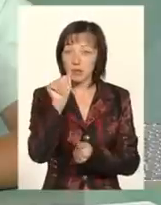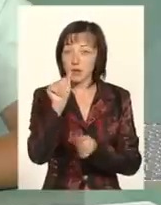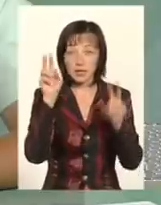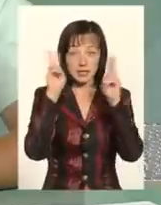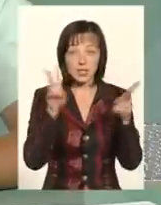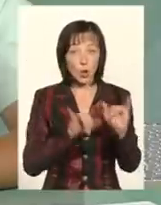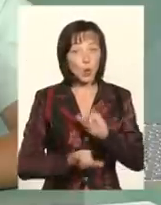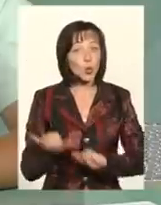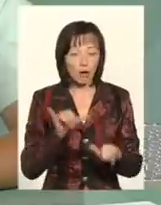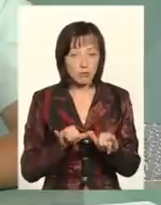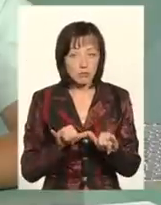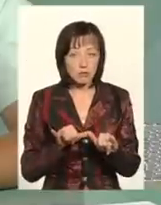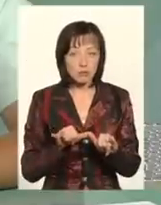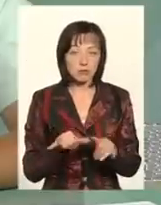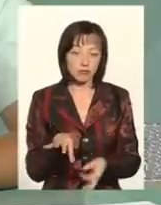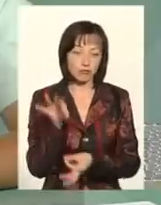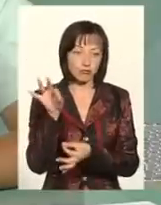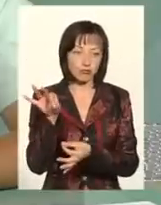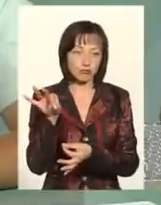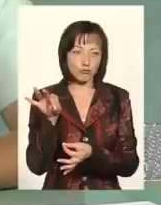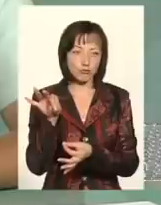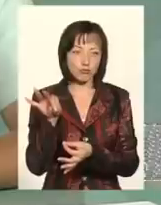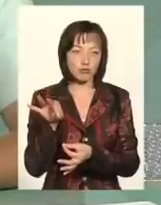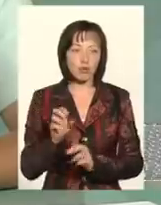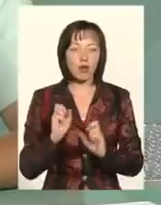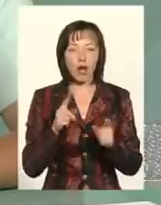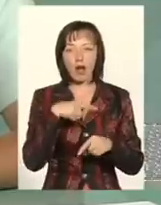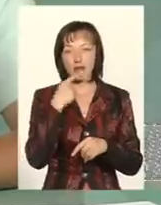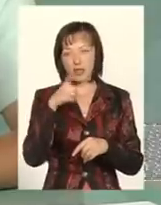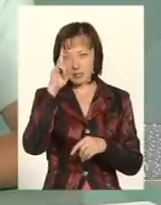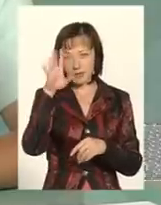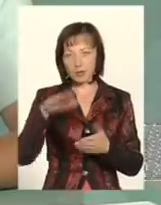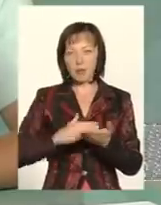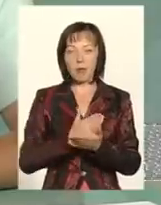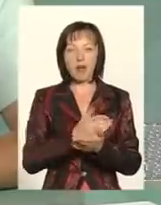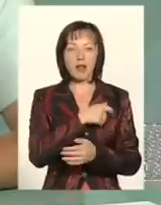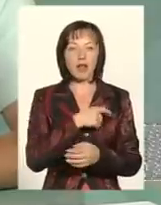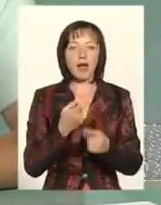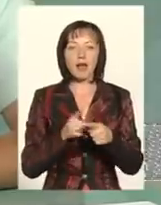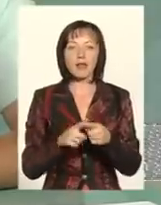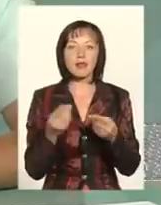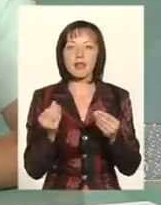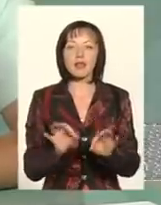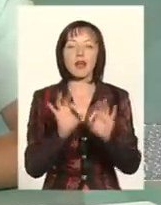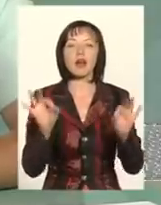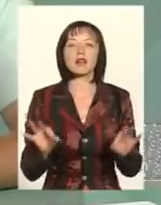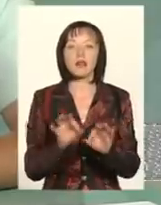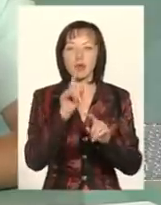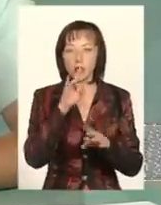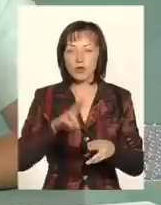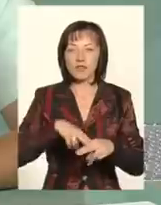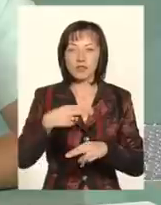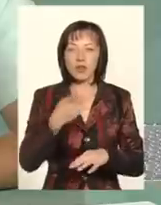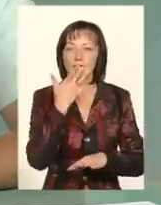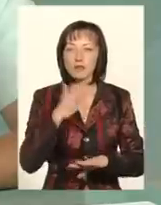куда то есть Ну она зависла так скажем как говорили известные политики то есть эти деньги никогда не будут возвращены Нацбанку так